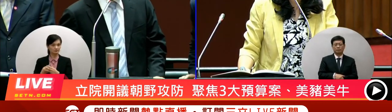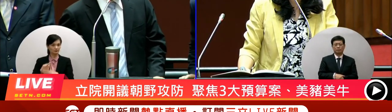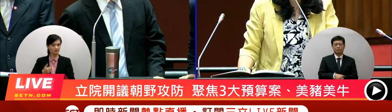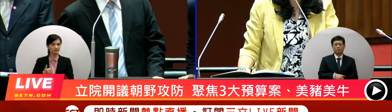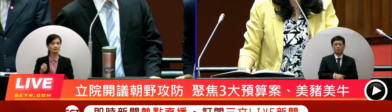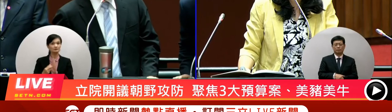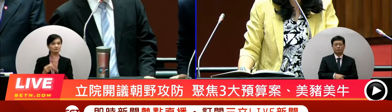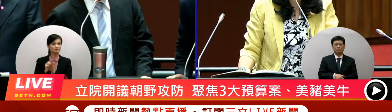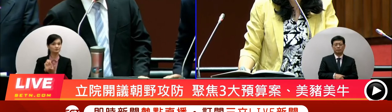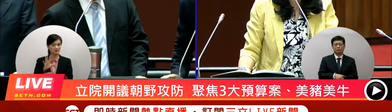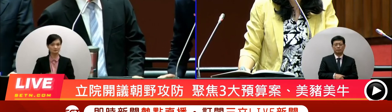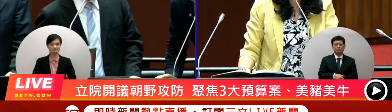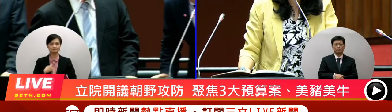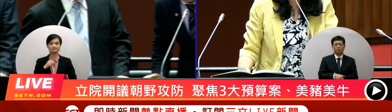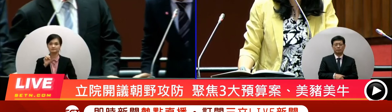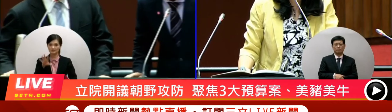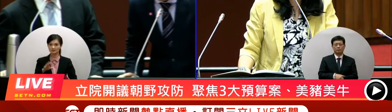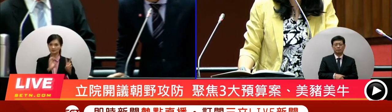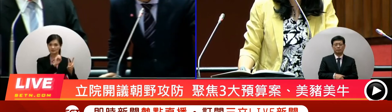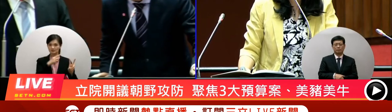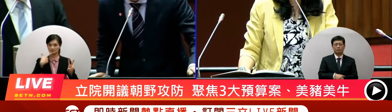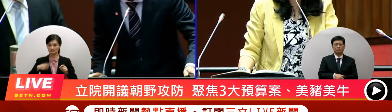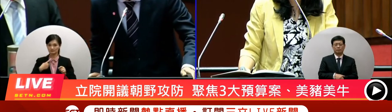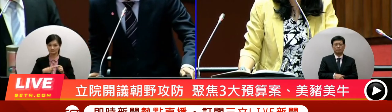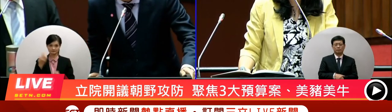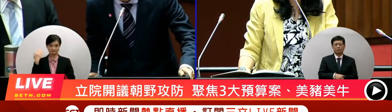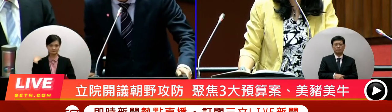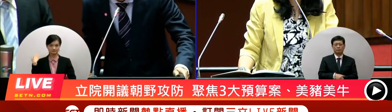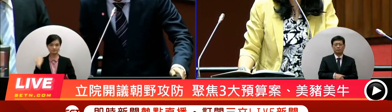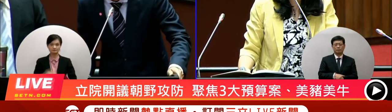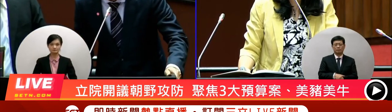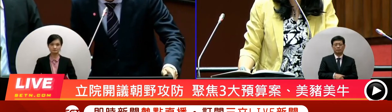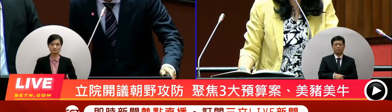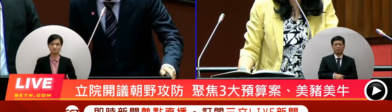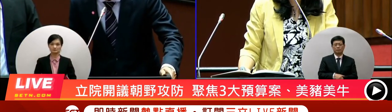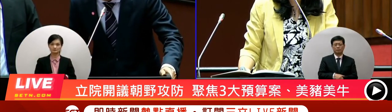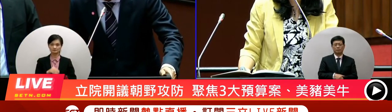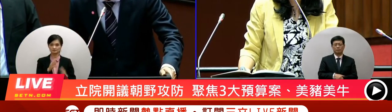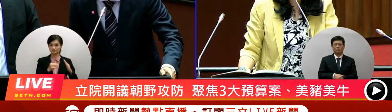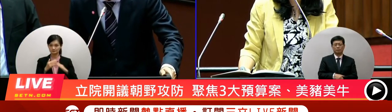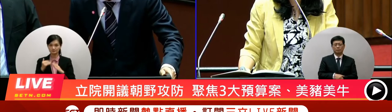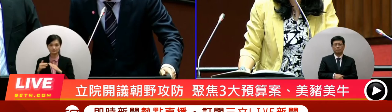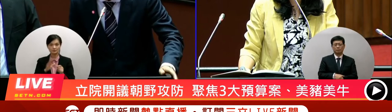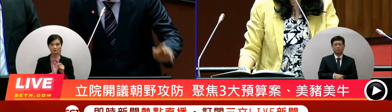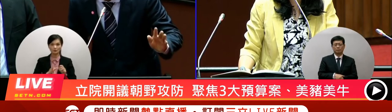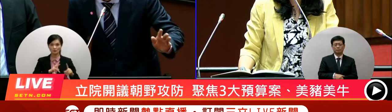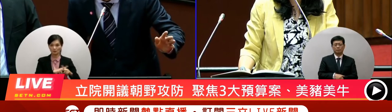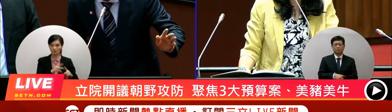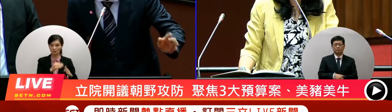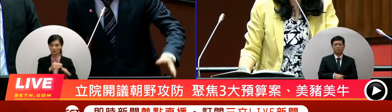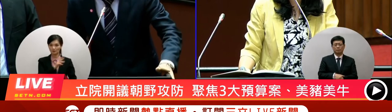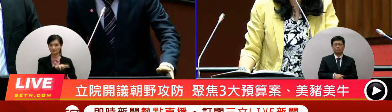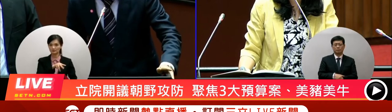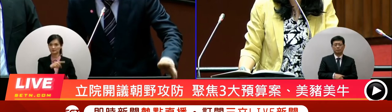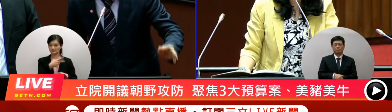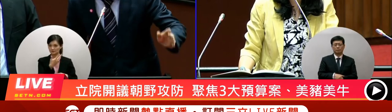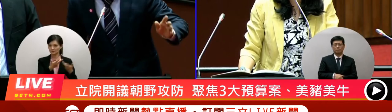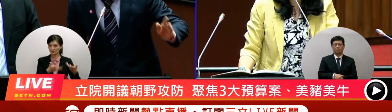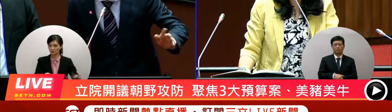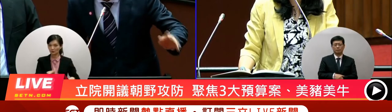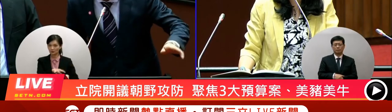告，2016年之前，3700多所国中国小180万学童所使用的学校午